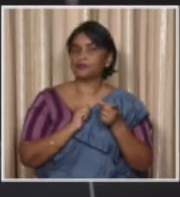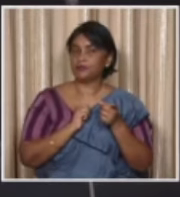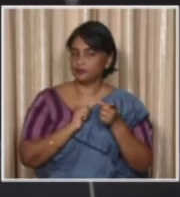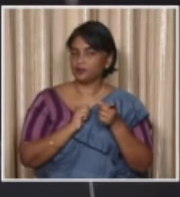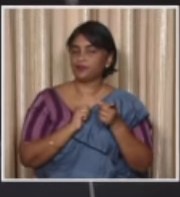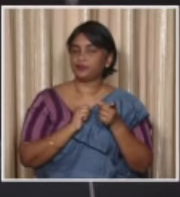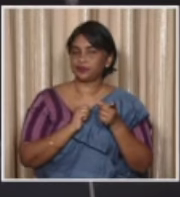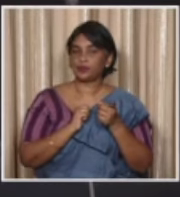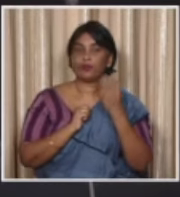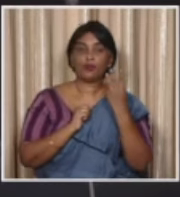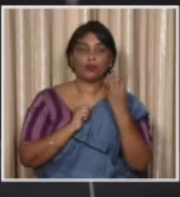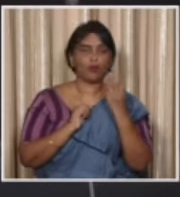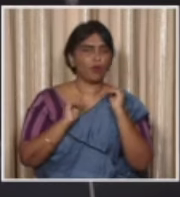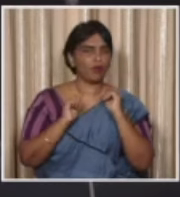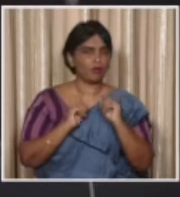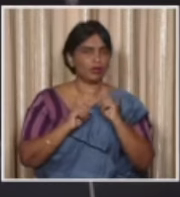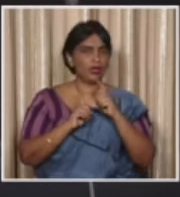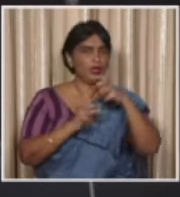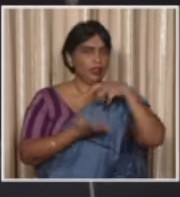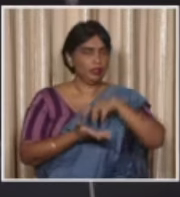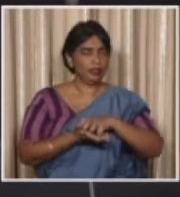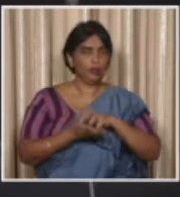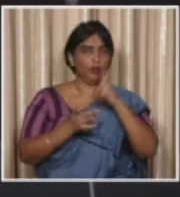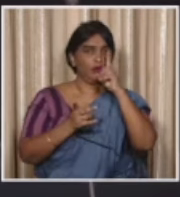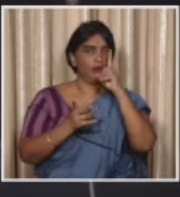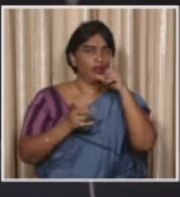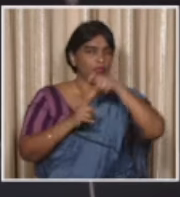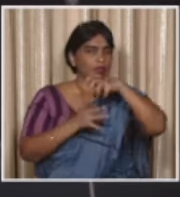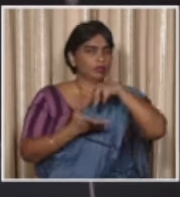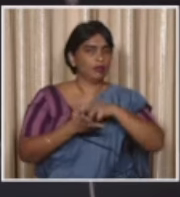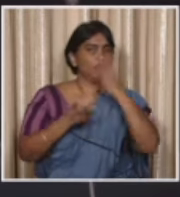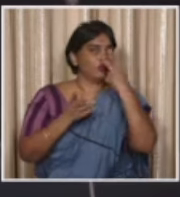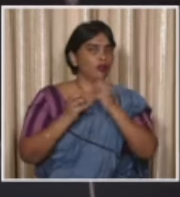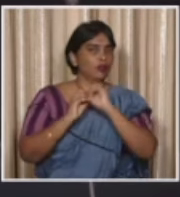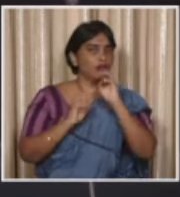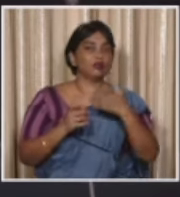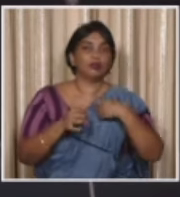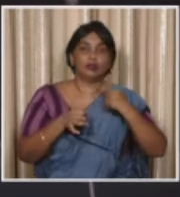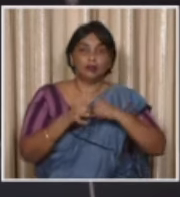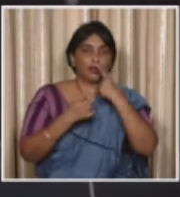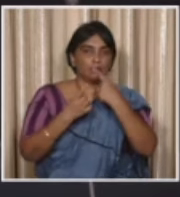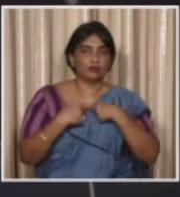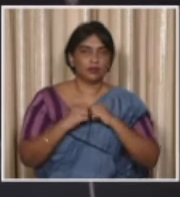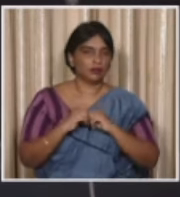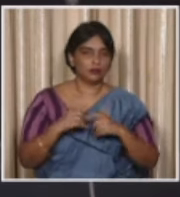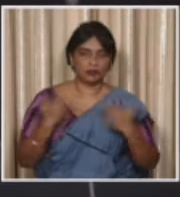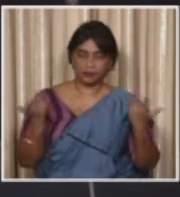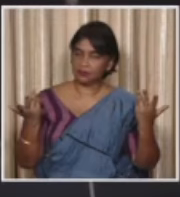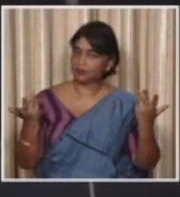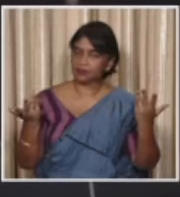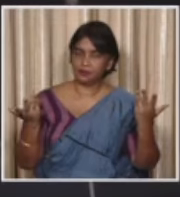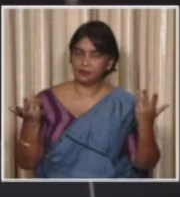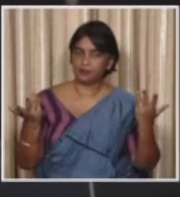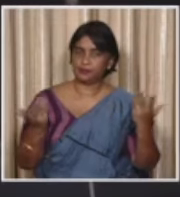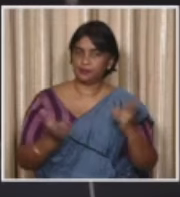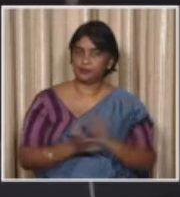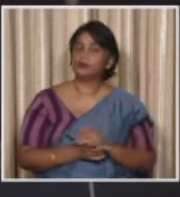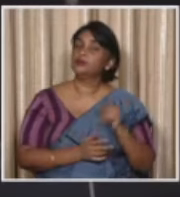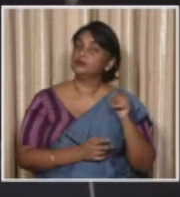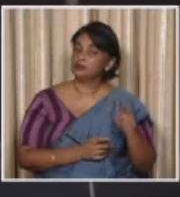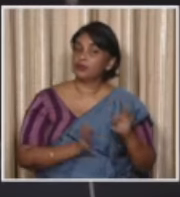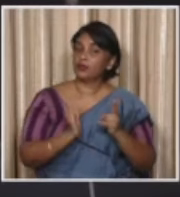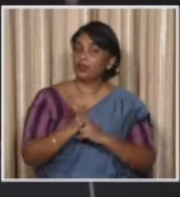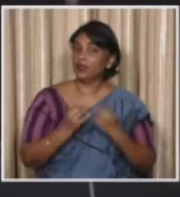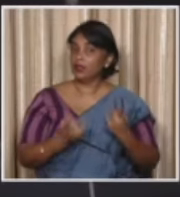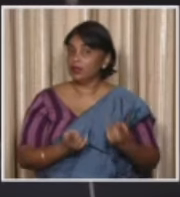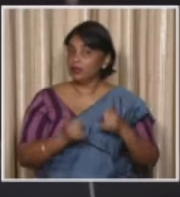තියෙන්නේ. හරි 3000ක් කොහමද එක දිස්ත්‍රික්කයකට යන්නේ? ඒක අපෙන් ප්‍රශ්න කළ වැඩක් නැහැ. ඔව් ඒක පුරප්පාඩු